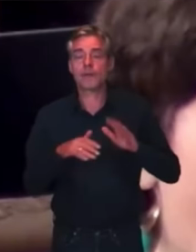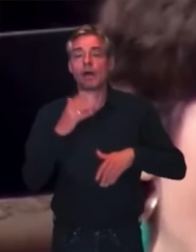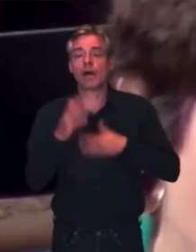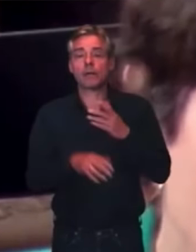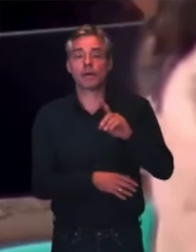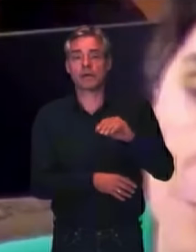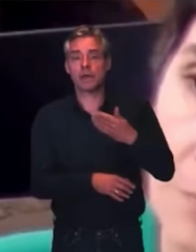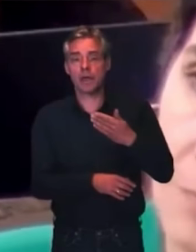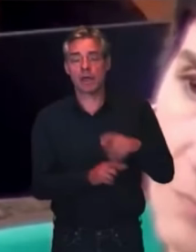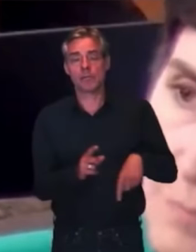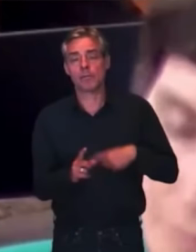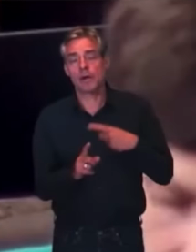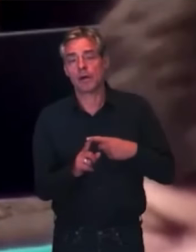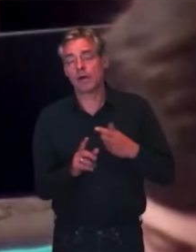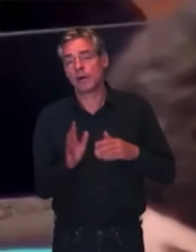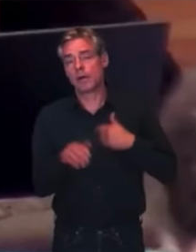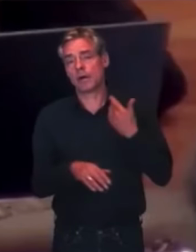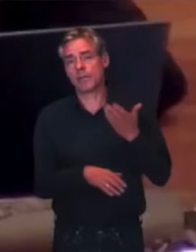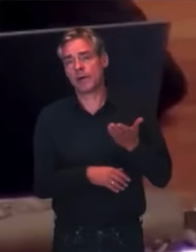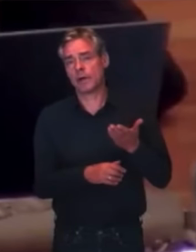l'ADM, après